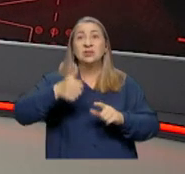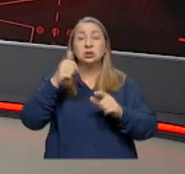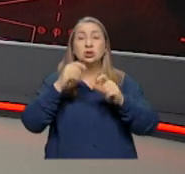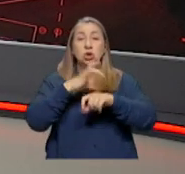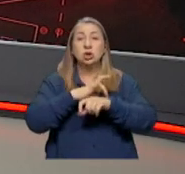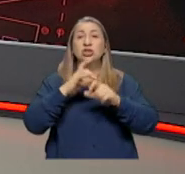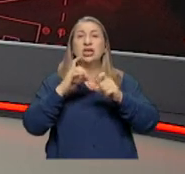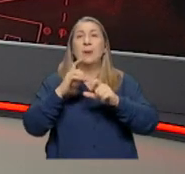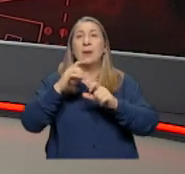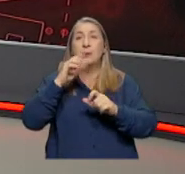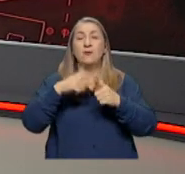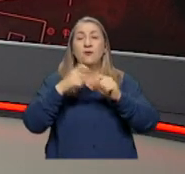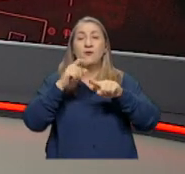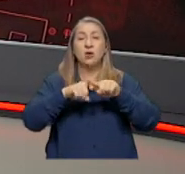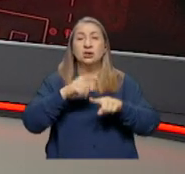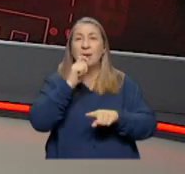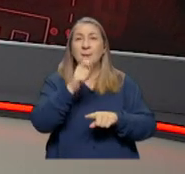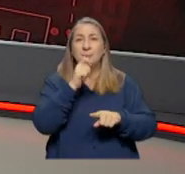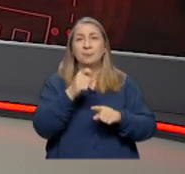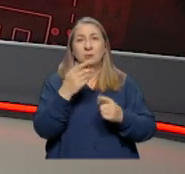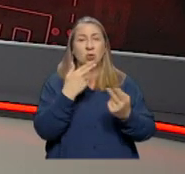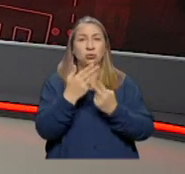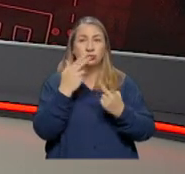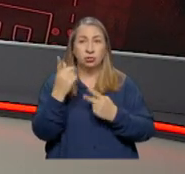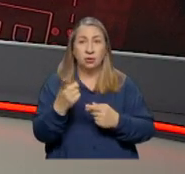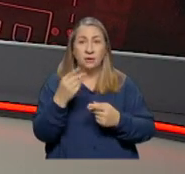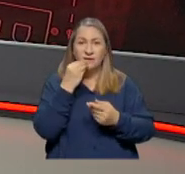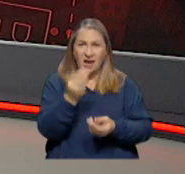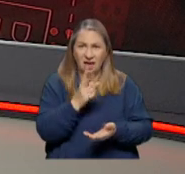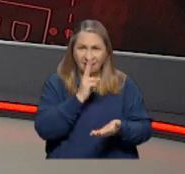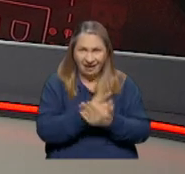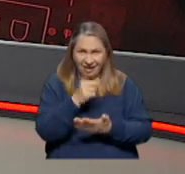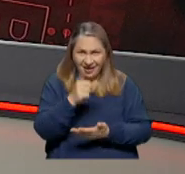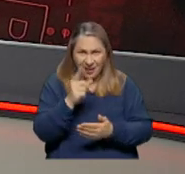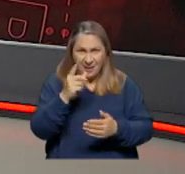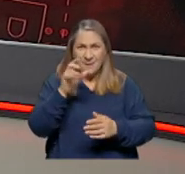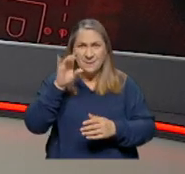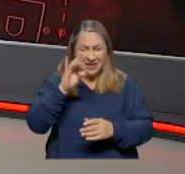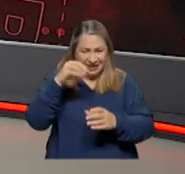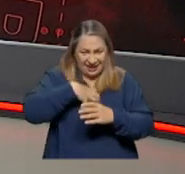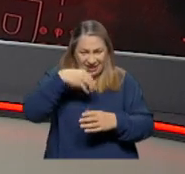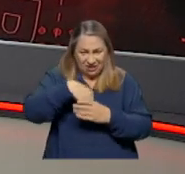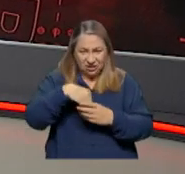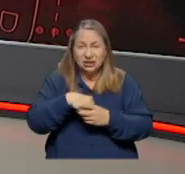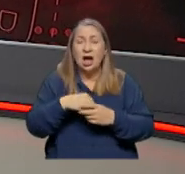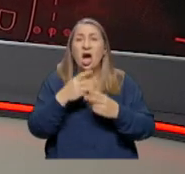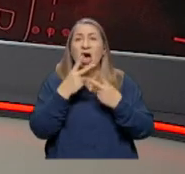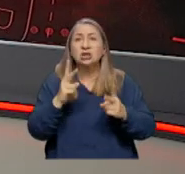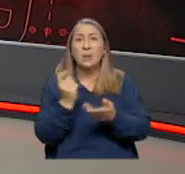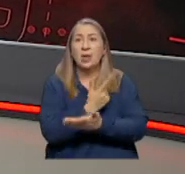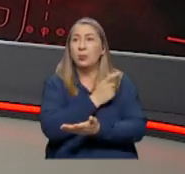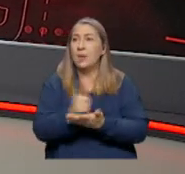Cezmi Bayramsa Fox haber muhabiri Gülşah ince konuştu verilen kararı milliyetçiler arasında açık